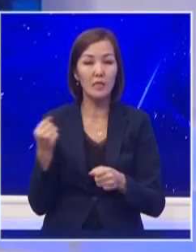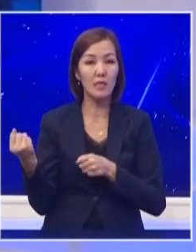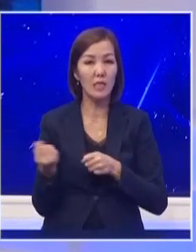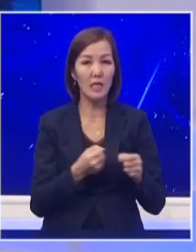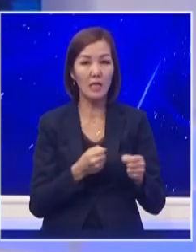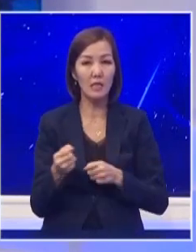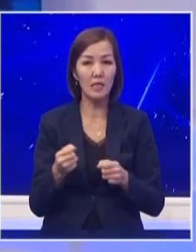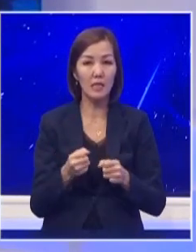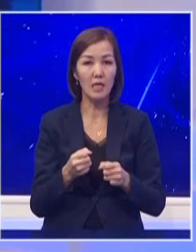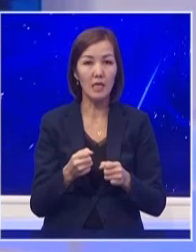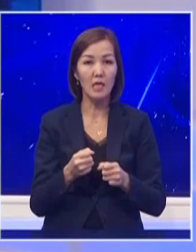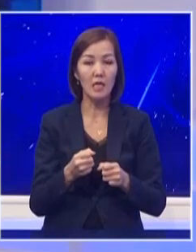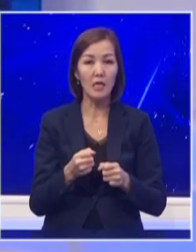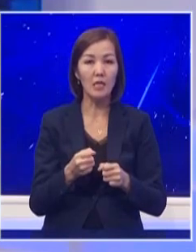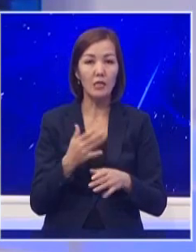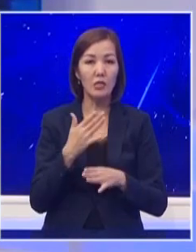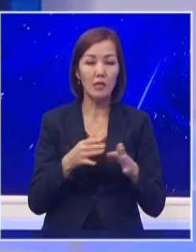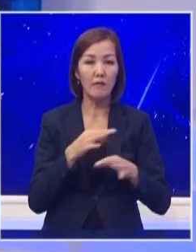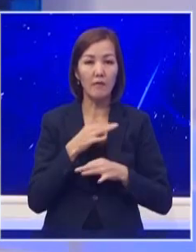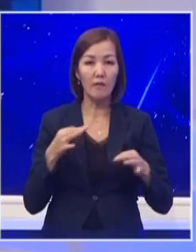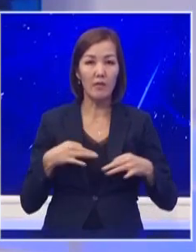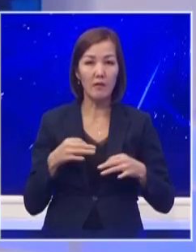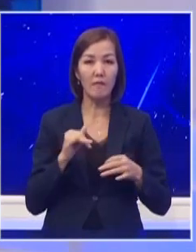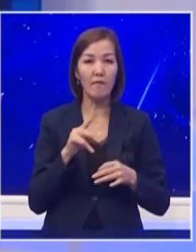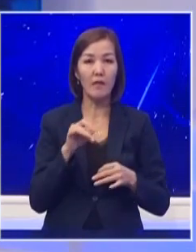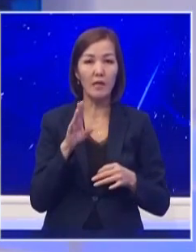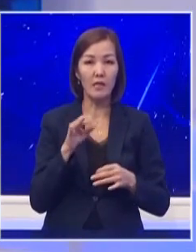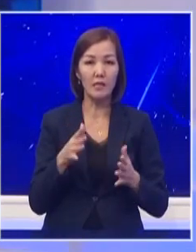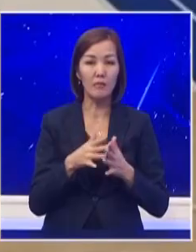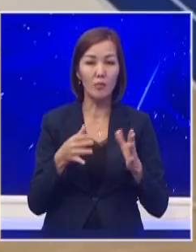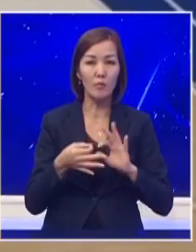Александр Бублик прошел в четвертьфинала турнира во Флоренции